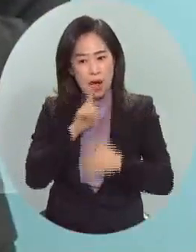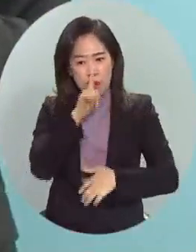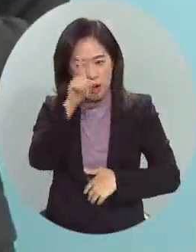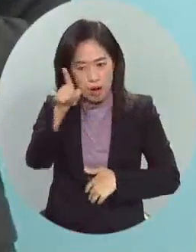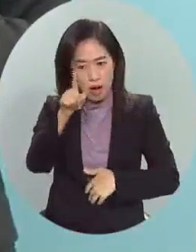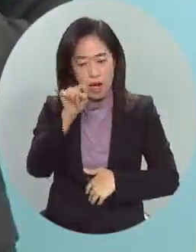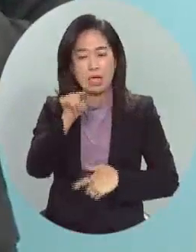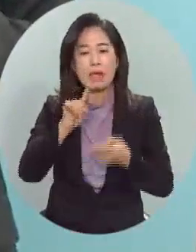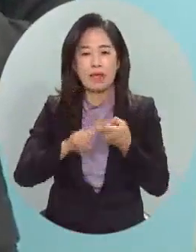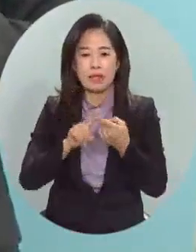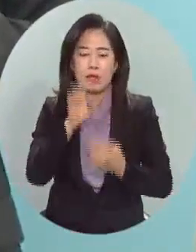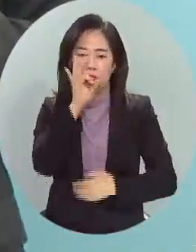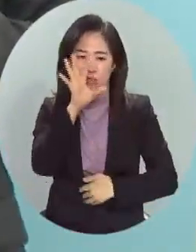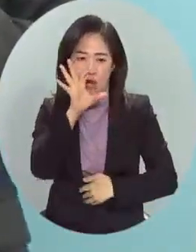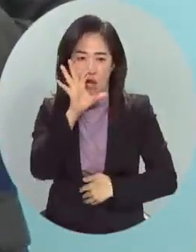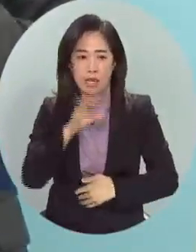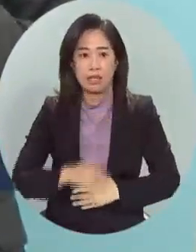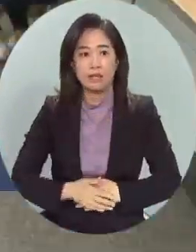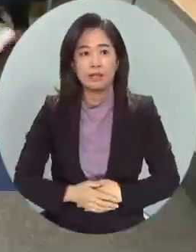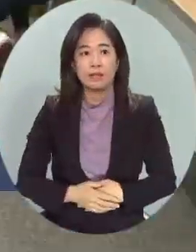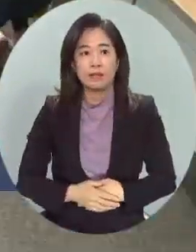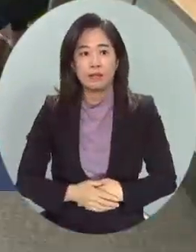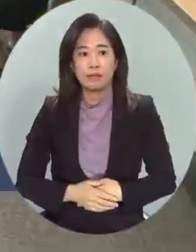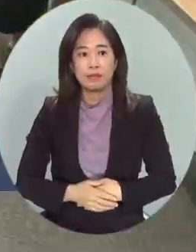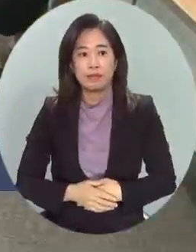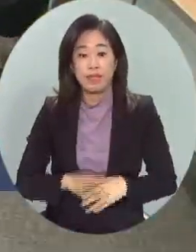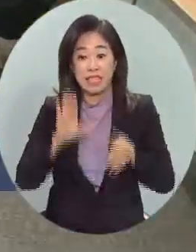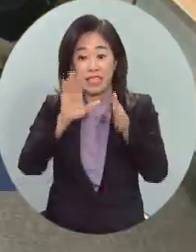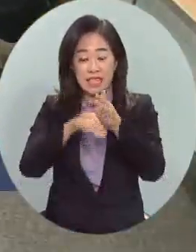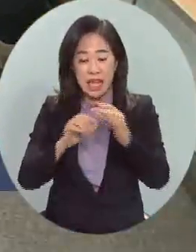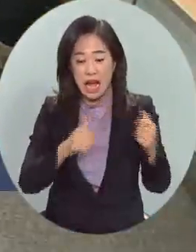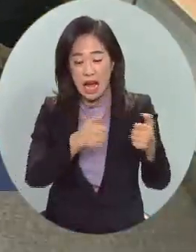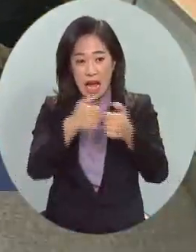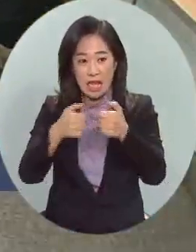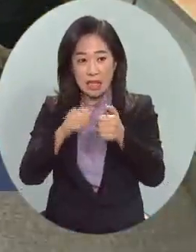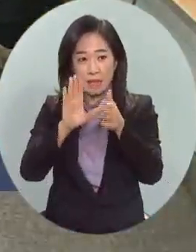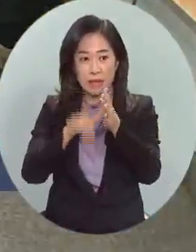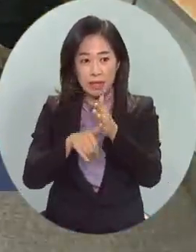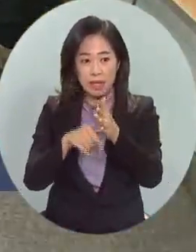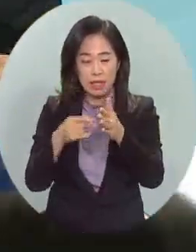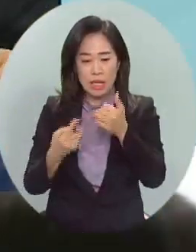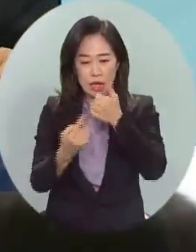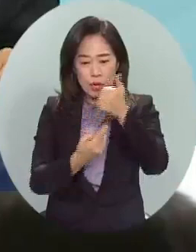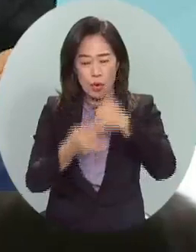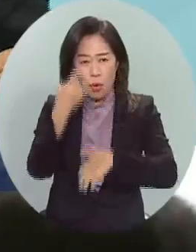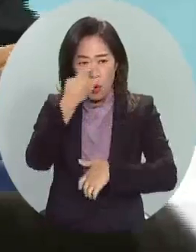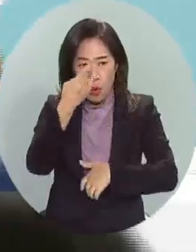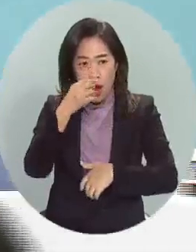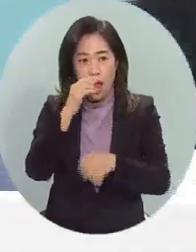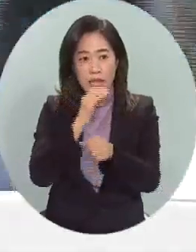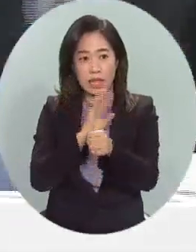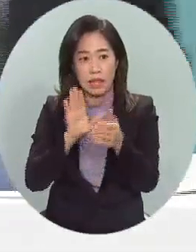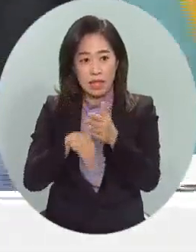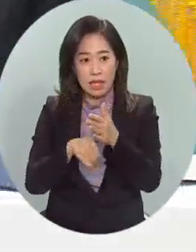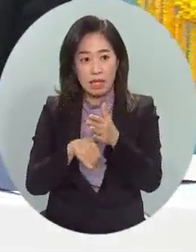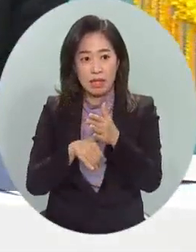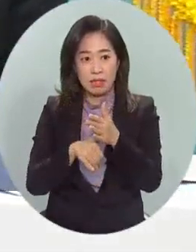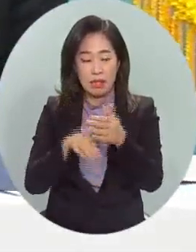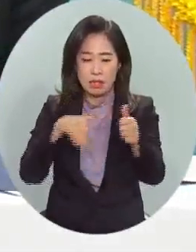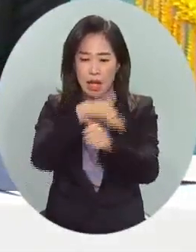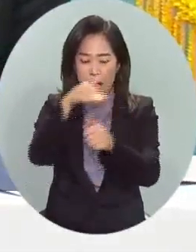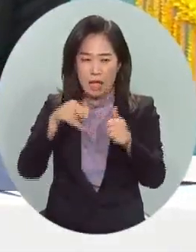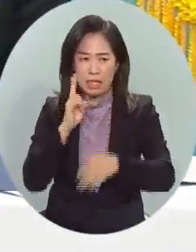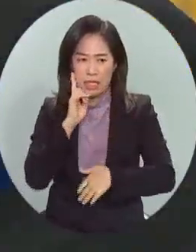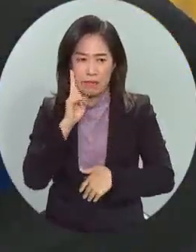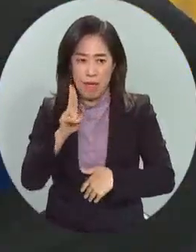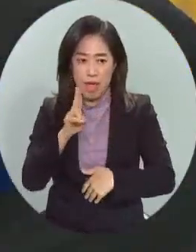불가능해졌다는 겁니다이 당시 간담회에서이 진조의 조사 상황을 들으면서 굉장히 심각한 우려를 표했습니다